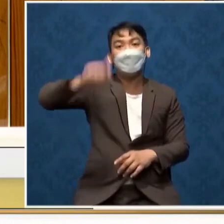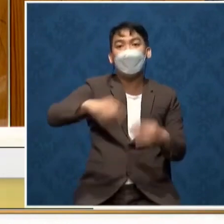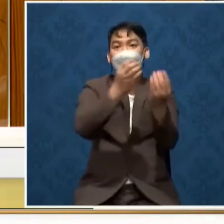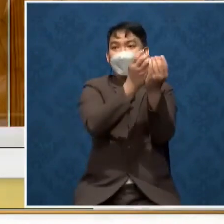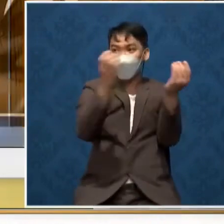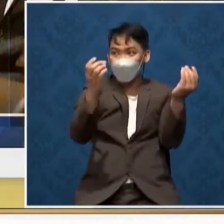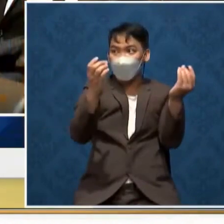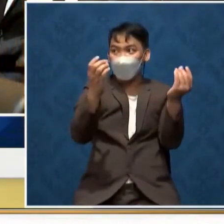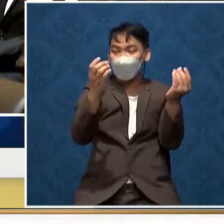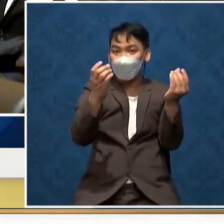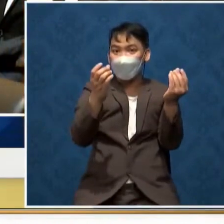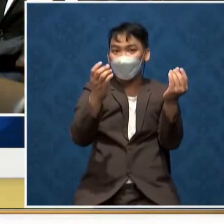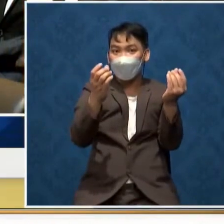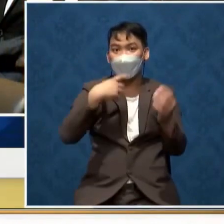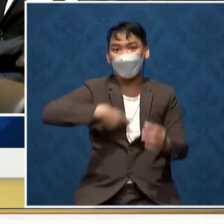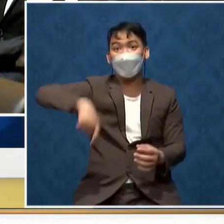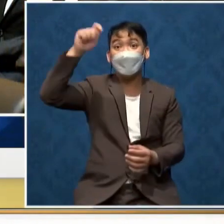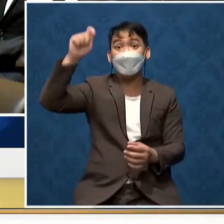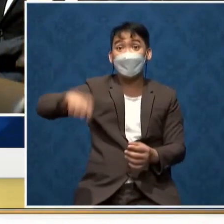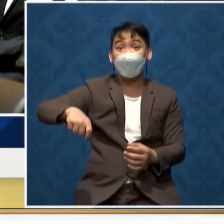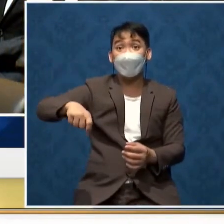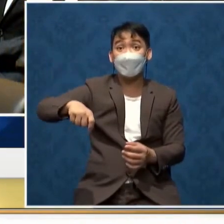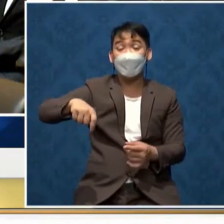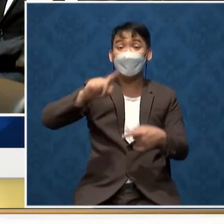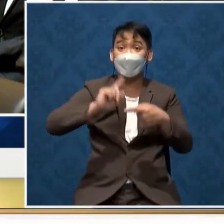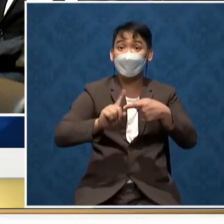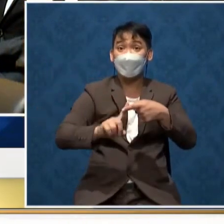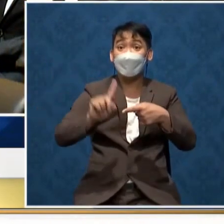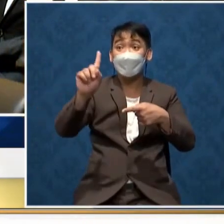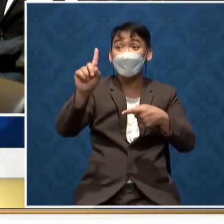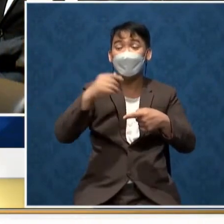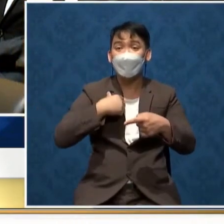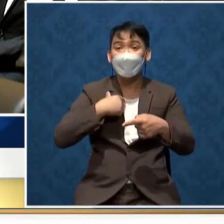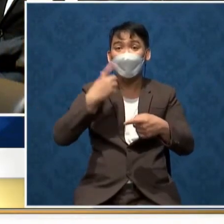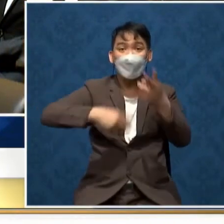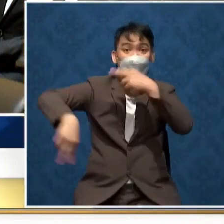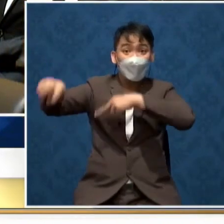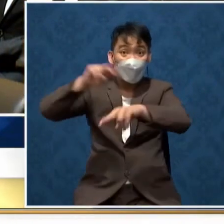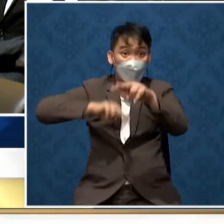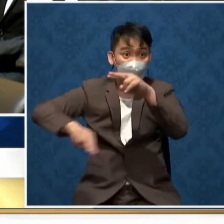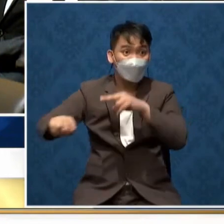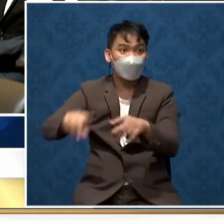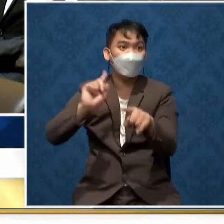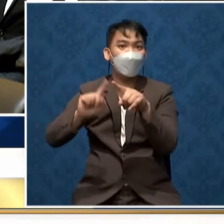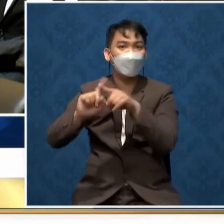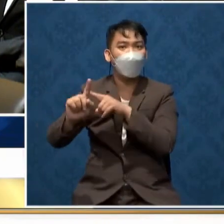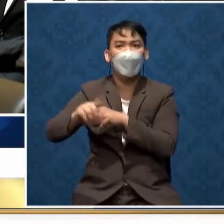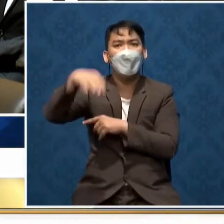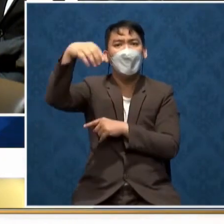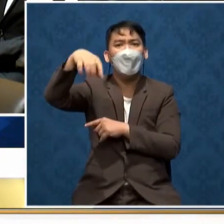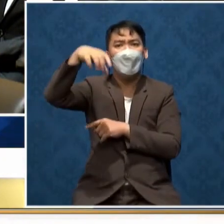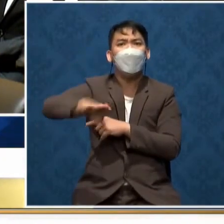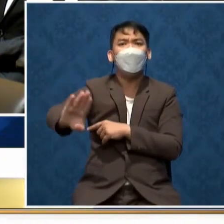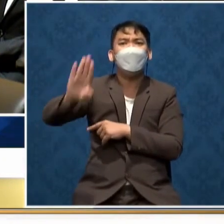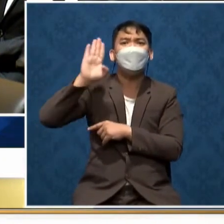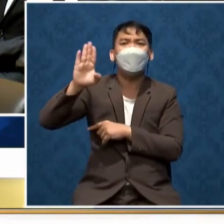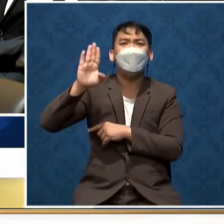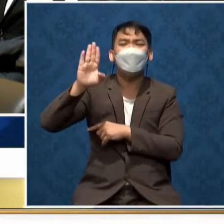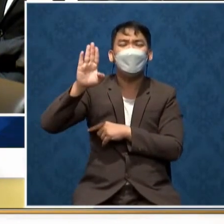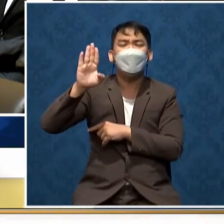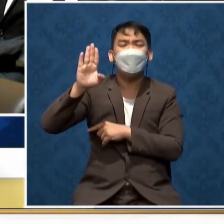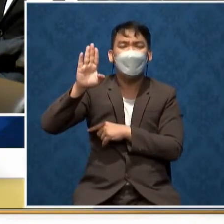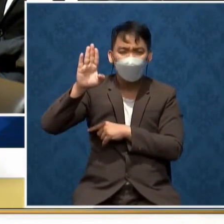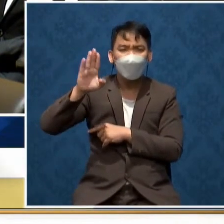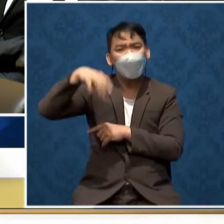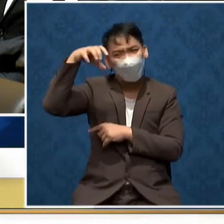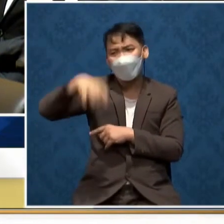ลยุติธรรมนะครับแล้วก็องค์กรอิสระอื่นๆนะครับรวมถึงองค์กรอิสระซึ่งเป็นอัยการนะครับองค์